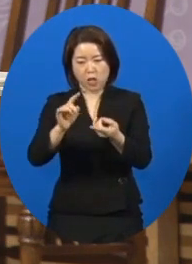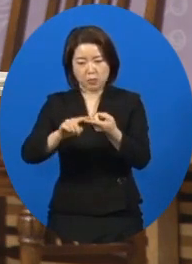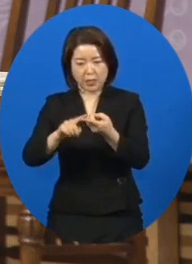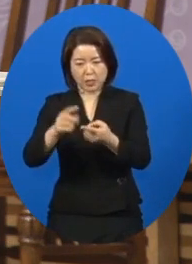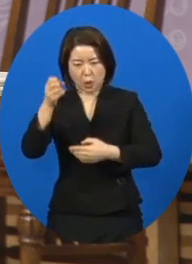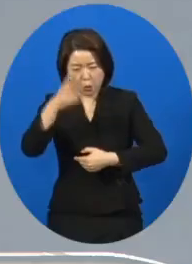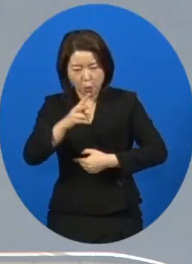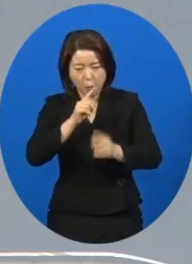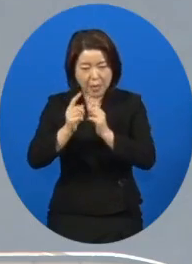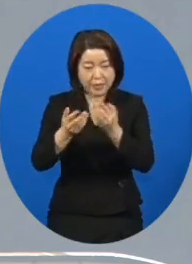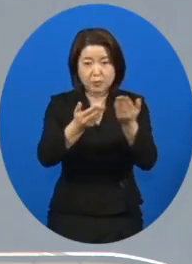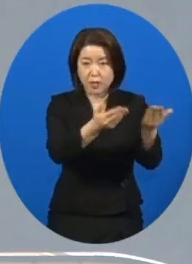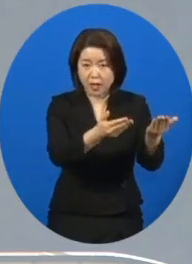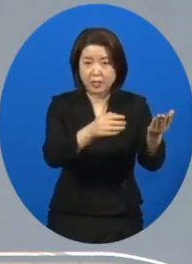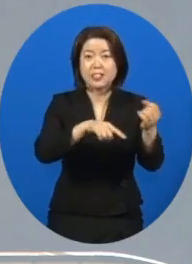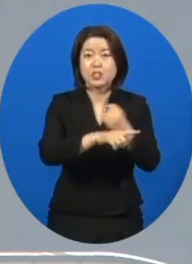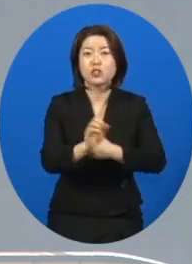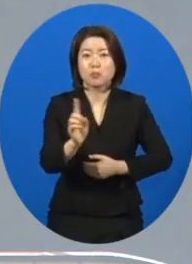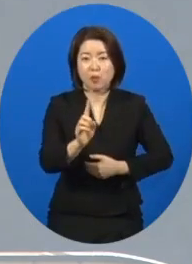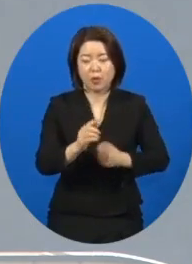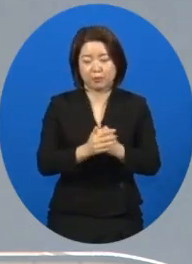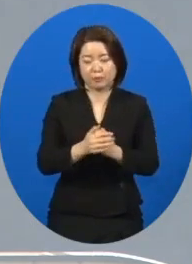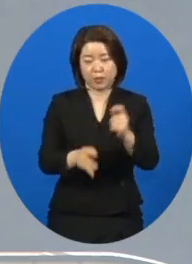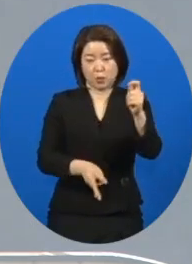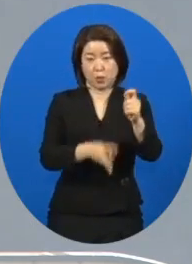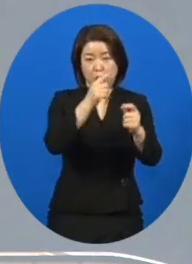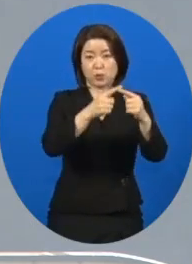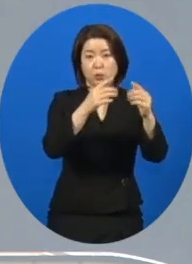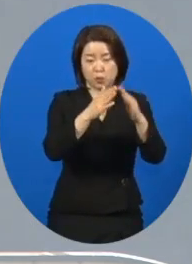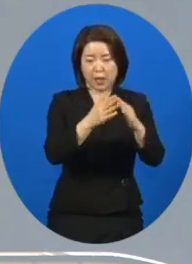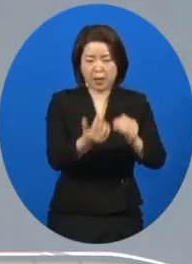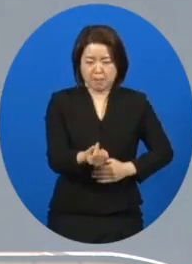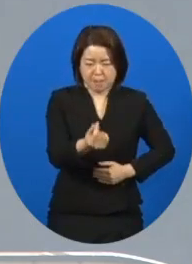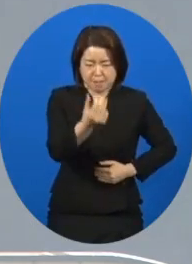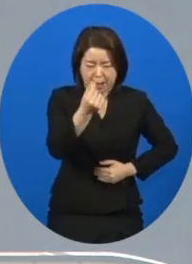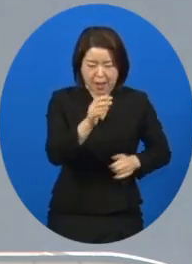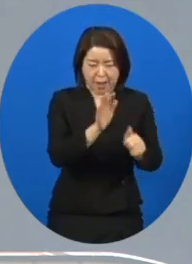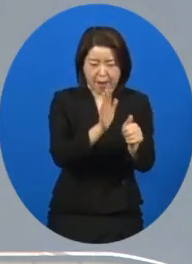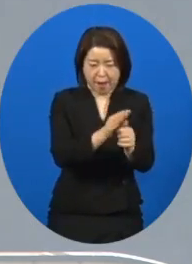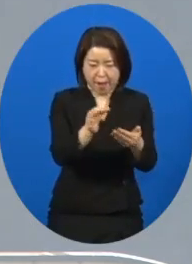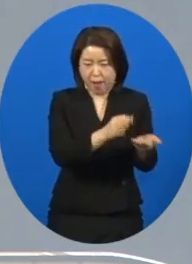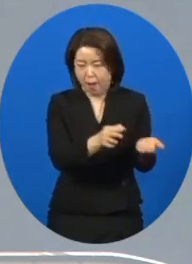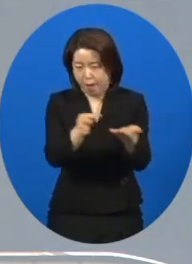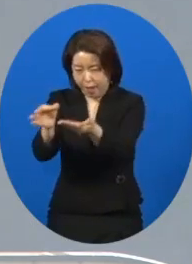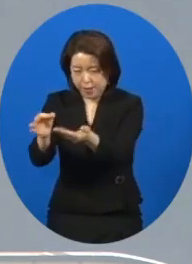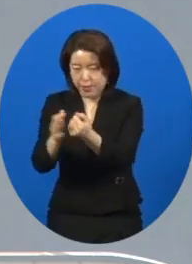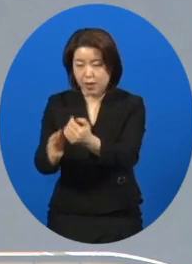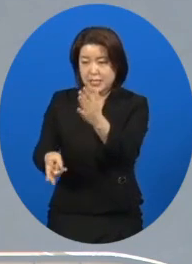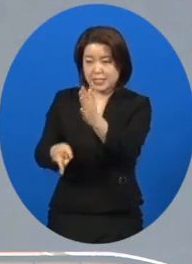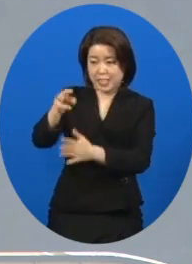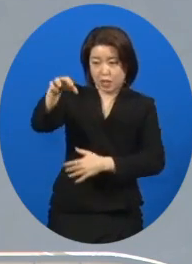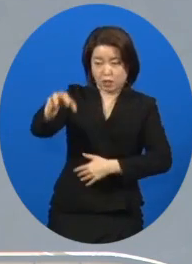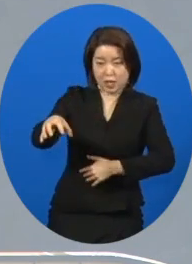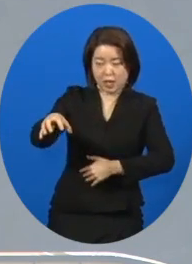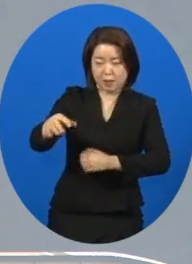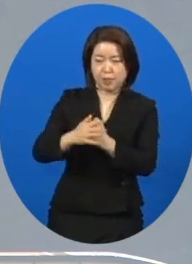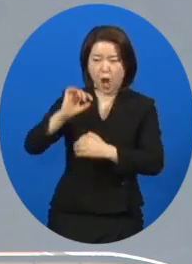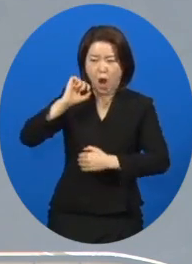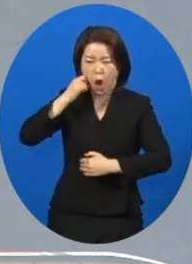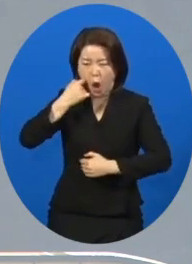것은 고린도 교회 교인들이 빨리 구제 헌금을 해서 예루살렘 교회에 어려움 당하는